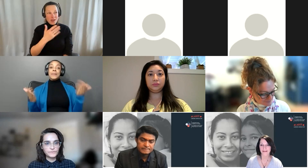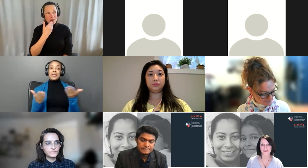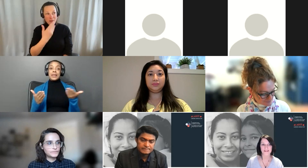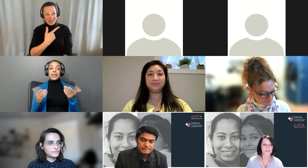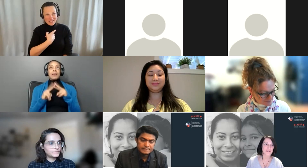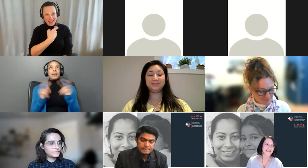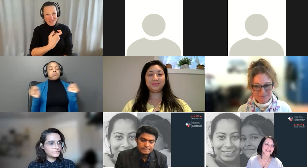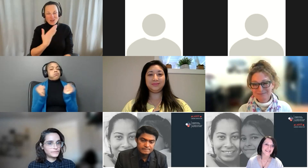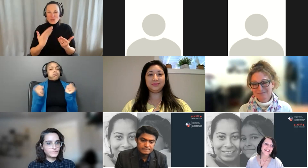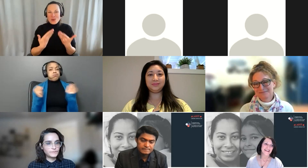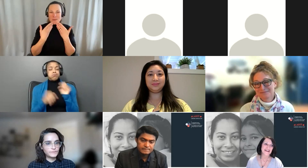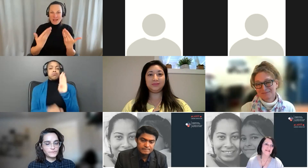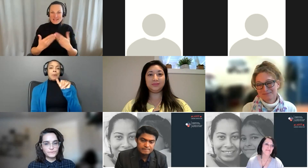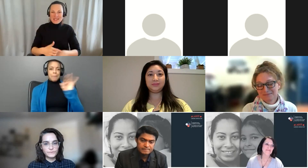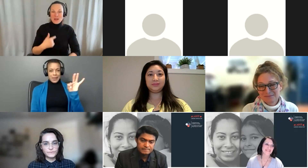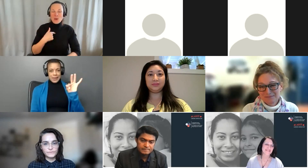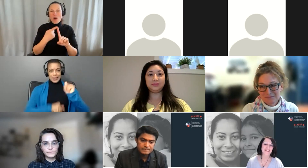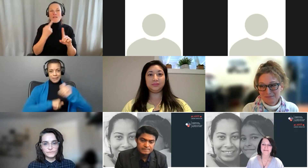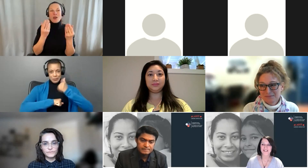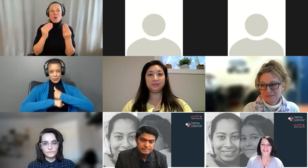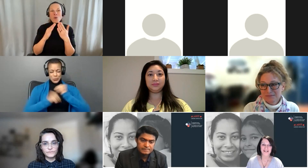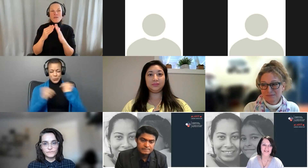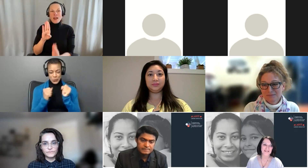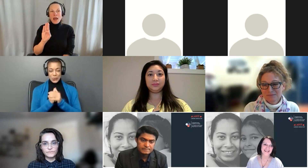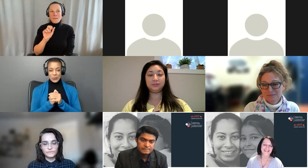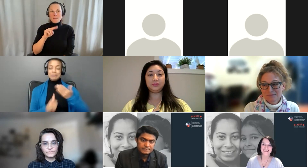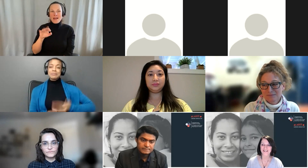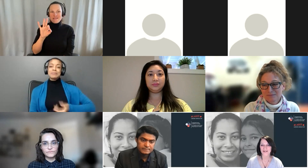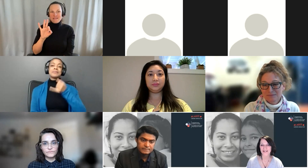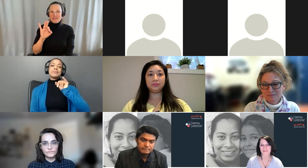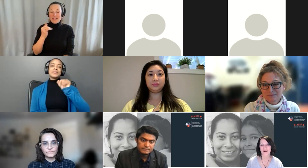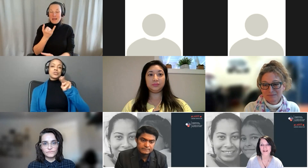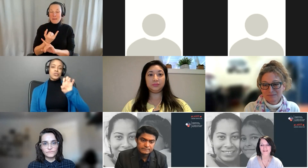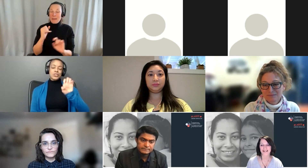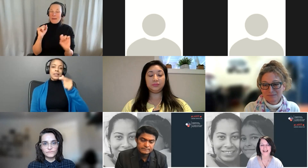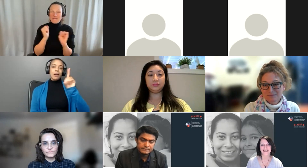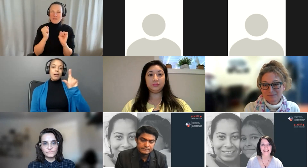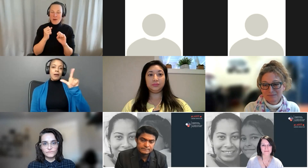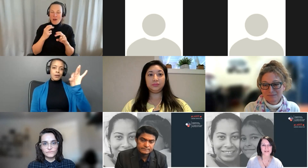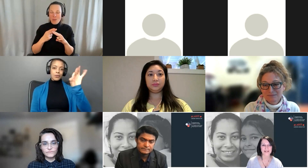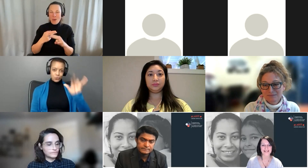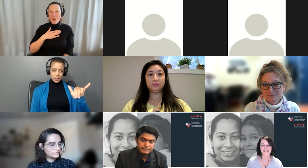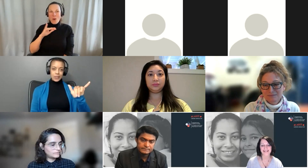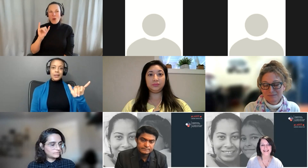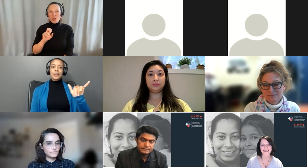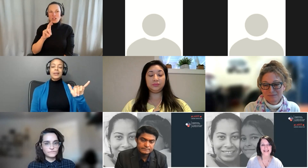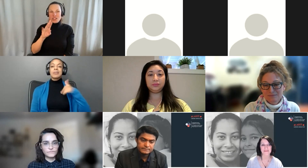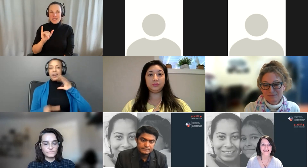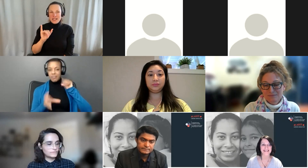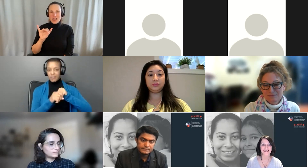Je viens de Banff, qui est un peu froide ce matin. Je m'appelle Ginny Godfrey